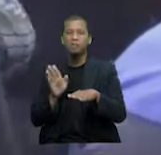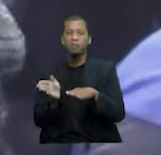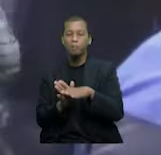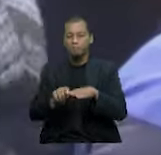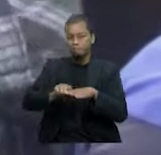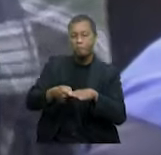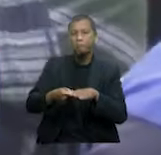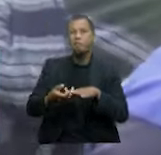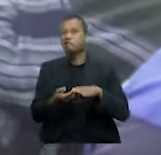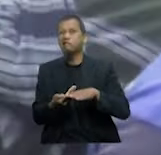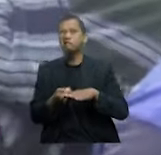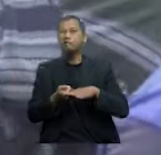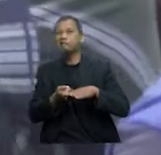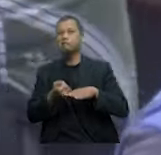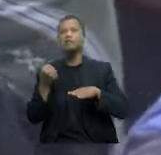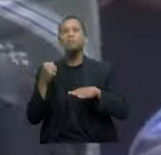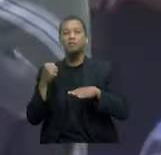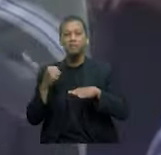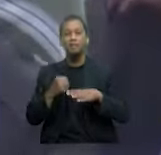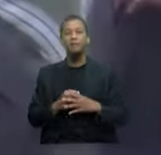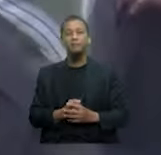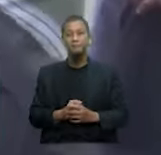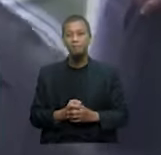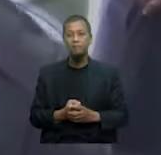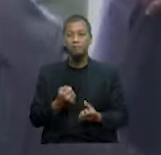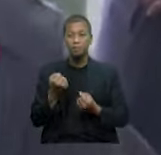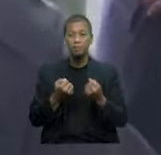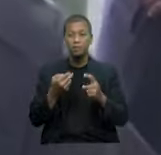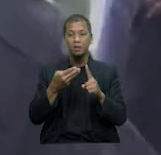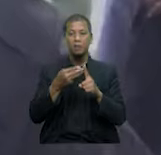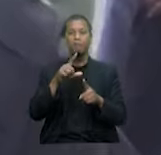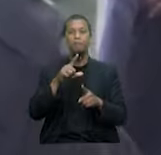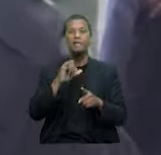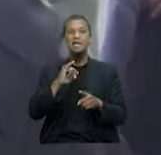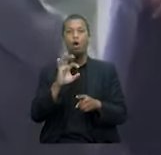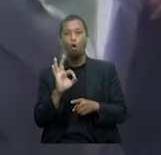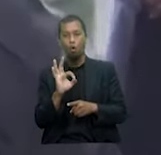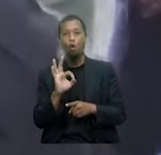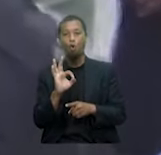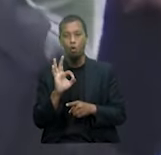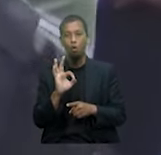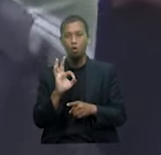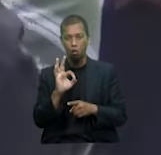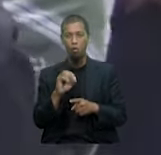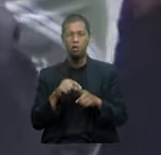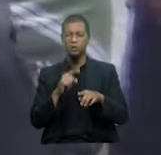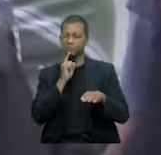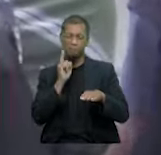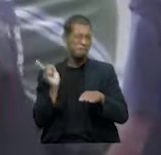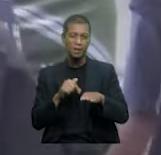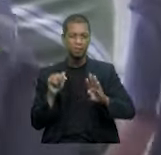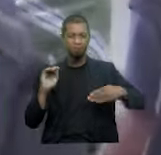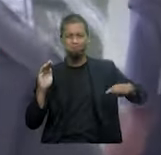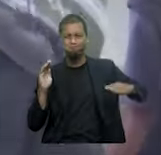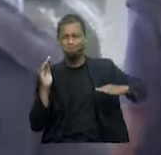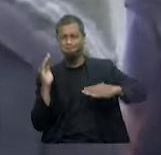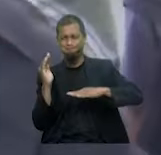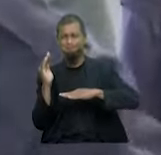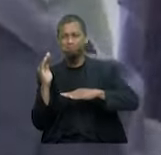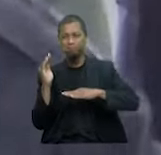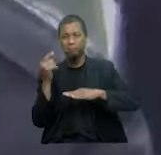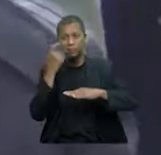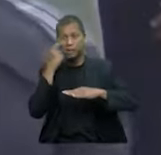Ini ada Brio warna putih dari selatan kecepatan tinggi. Kemudian menurut saksi itu langsung